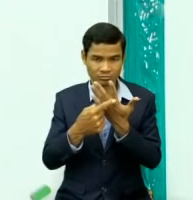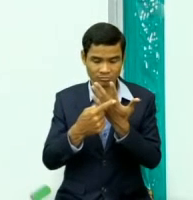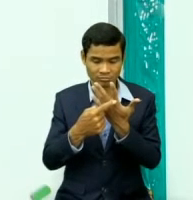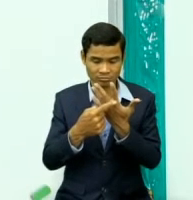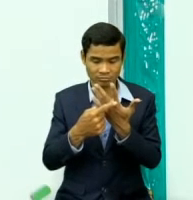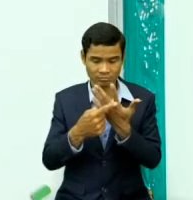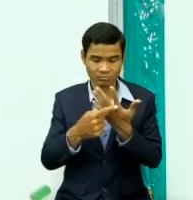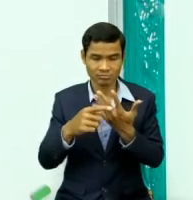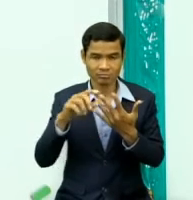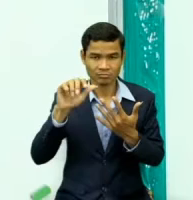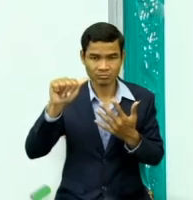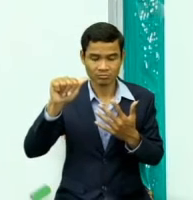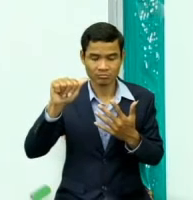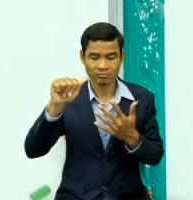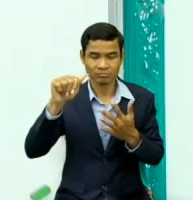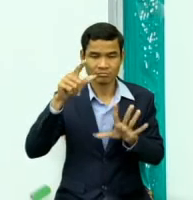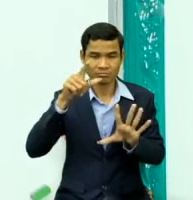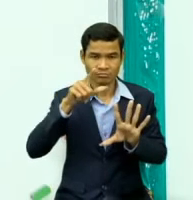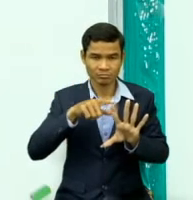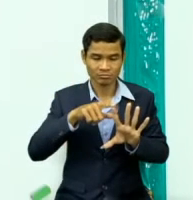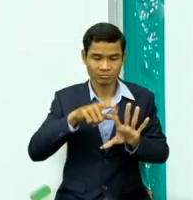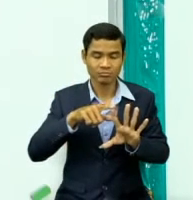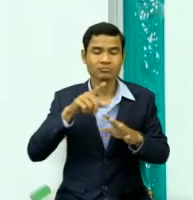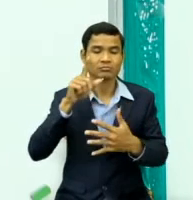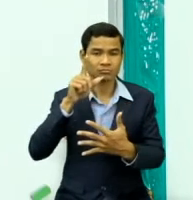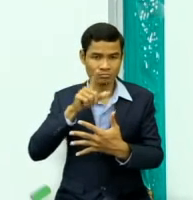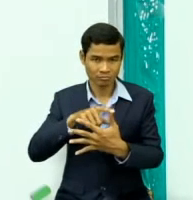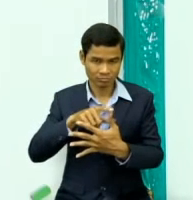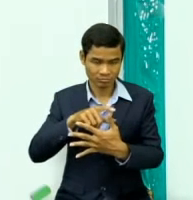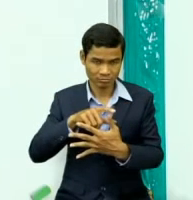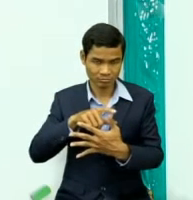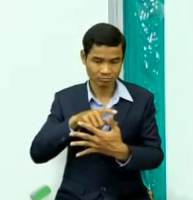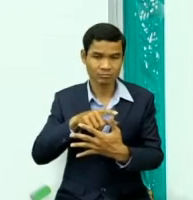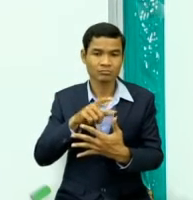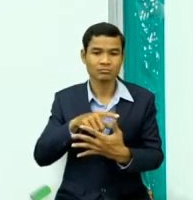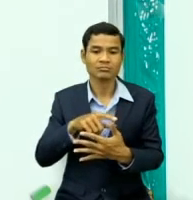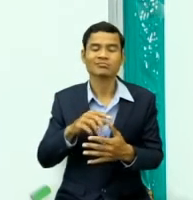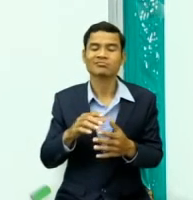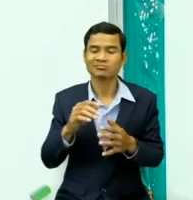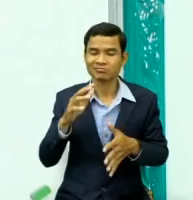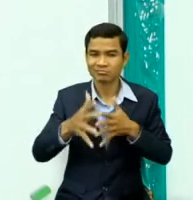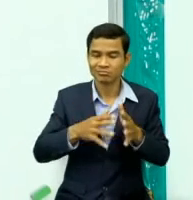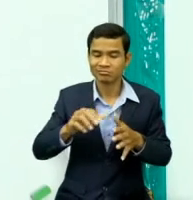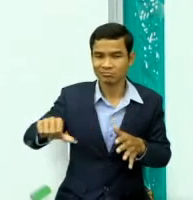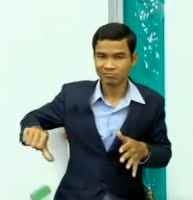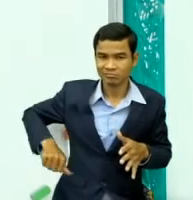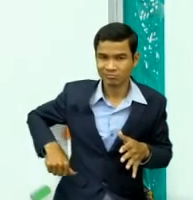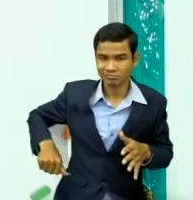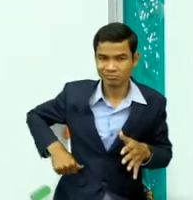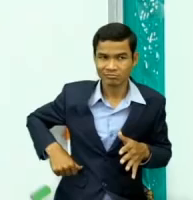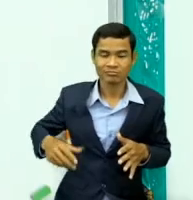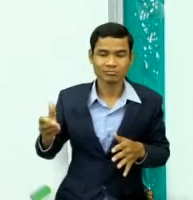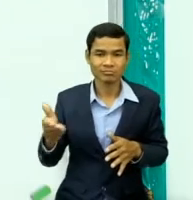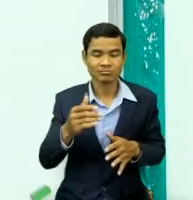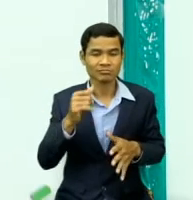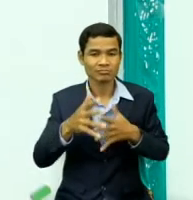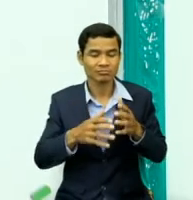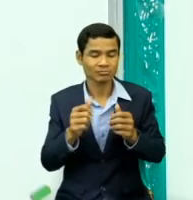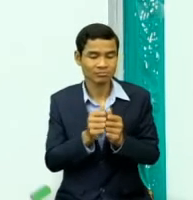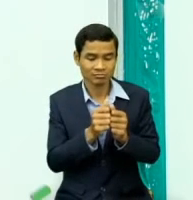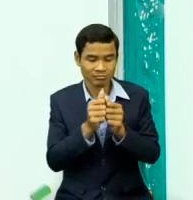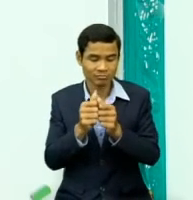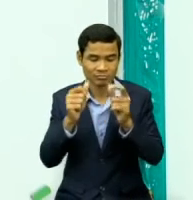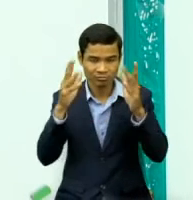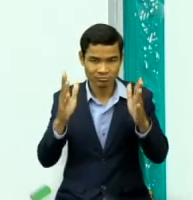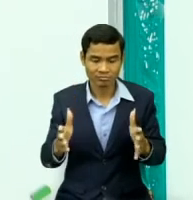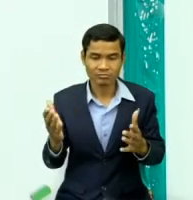ế nhớ xâm lạp bí sạ ở nhé nhỏ chà ta con có một chơi rung thai cho mùi nẹ cừu